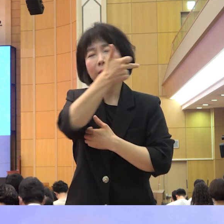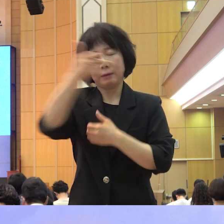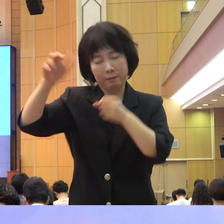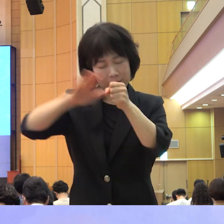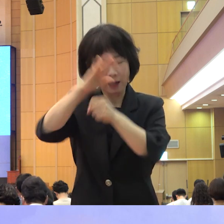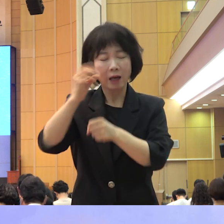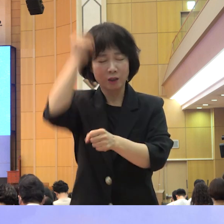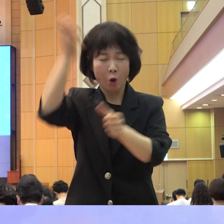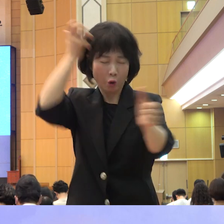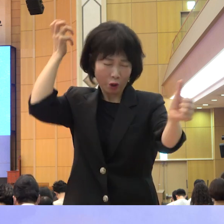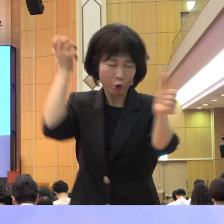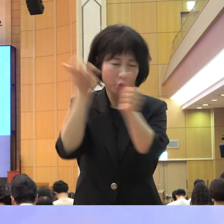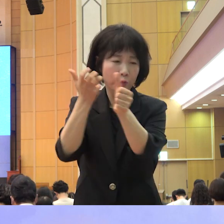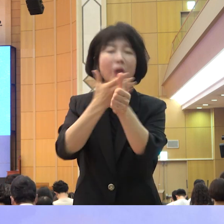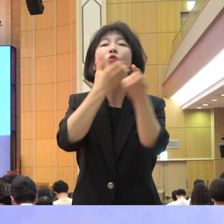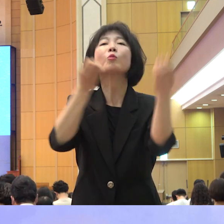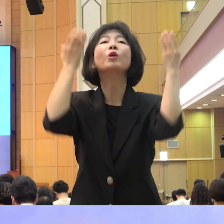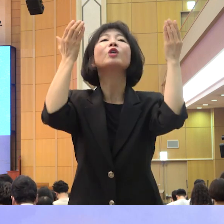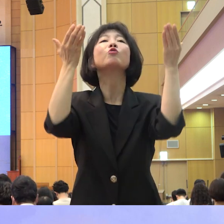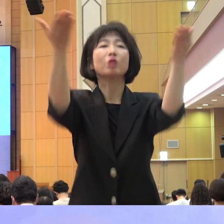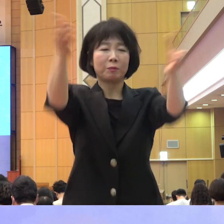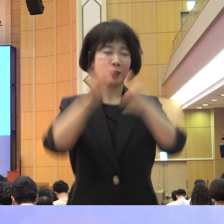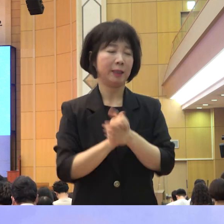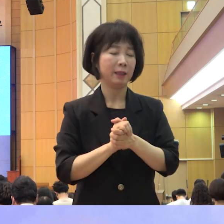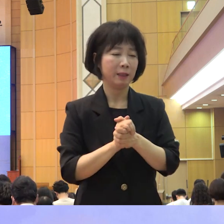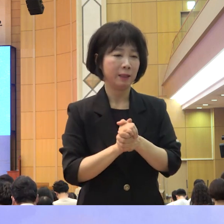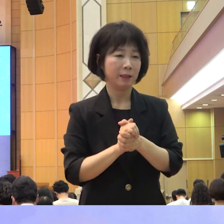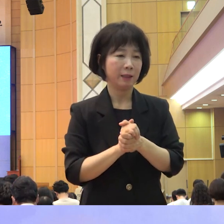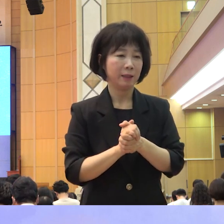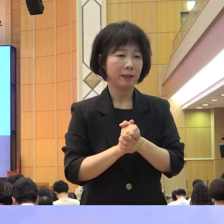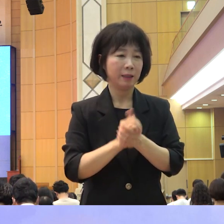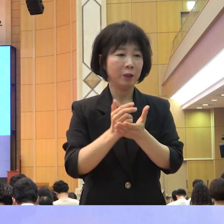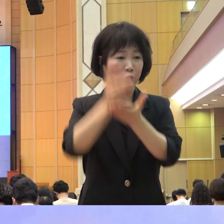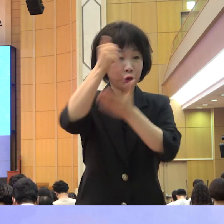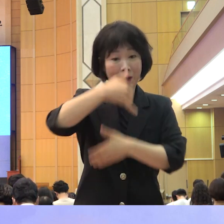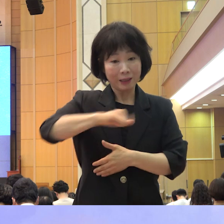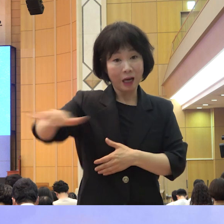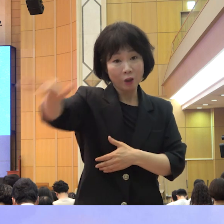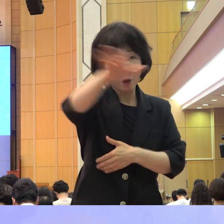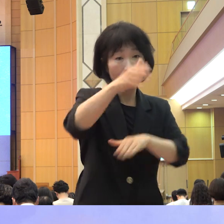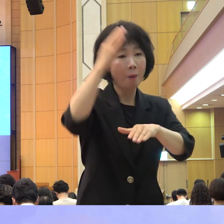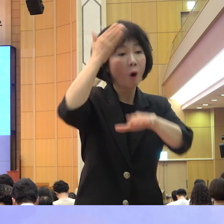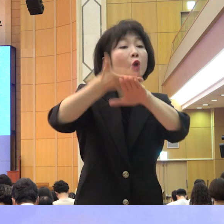사랑과 성령님의 감동과 역사 충만해 주 축복하여 주심이 주님의